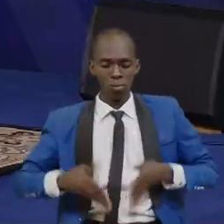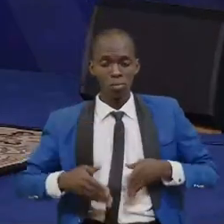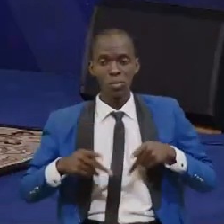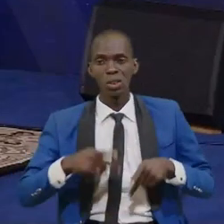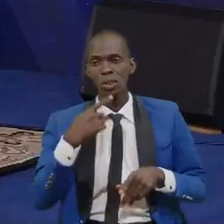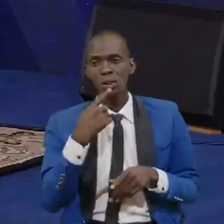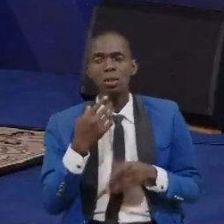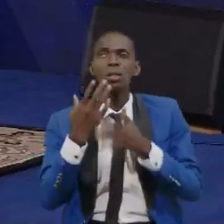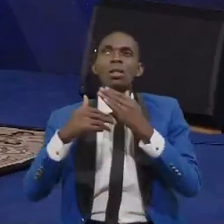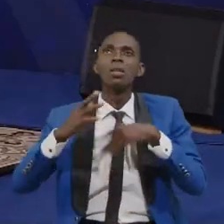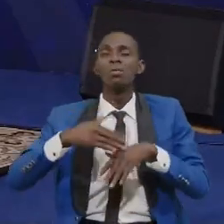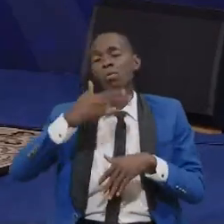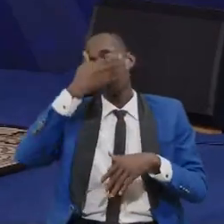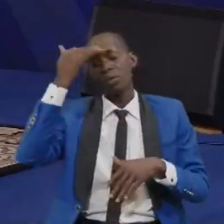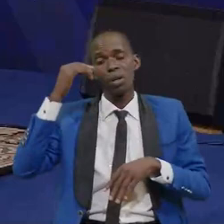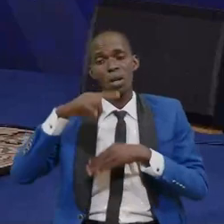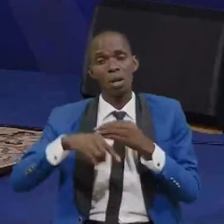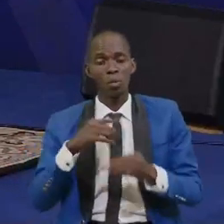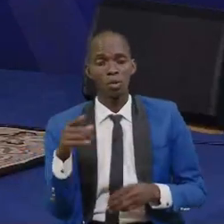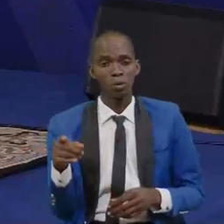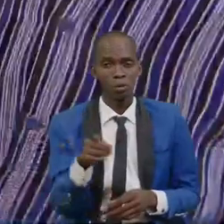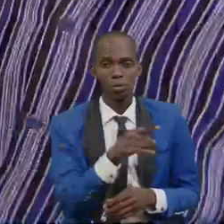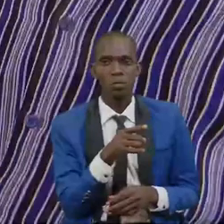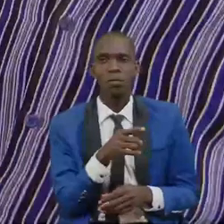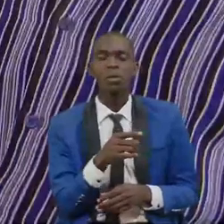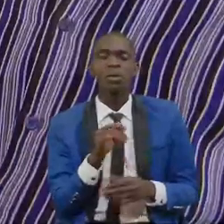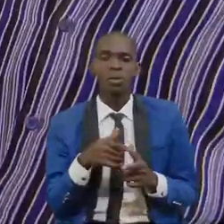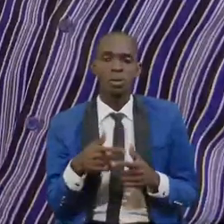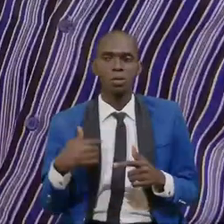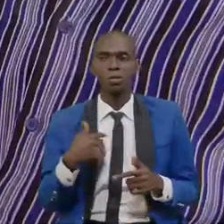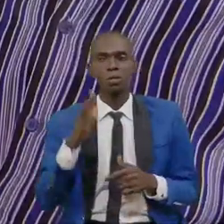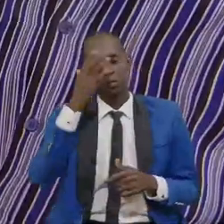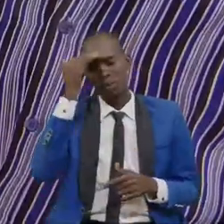le ciel va t'oublier, nous allons t'oublier. Un bon amen.